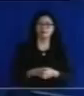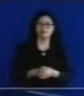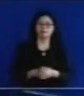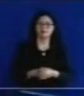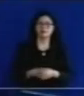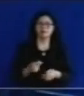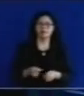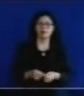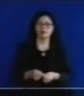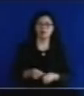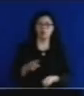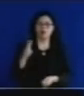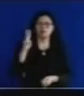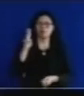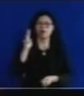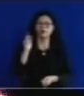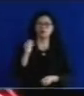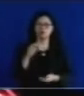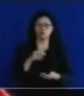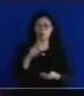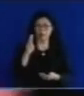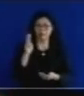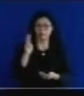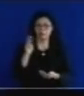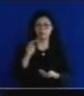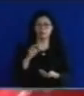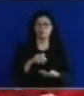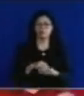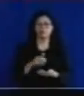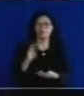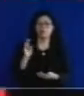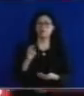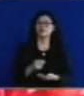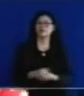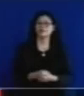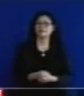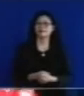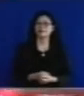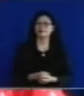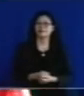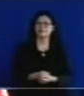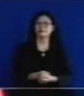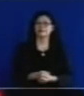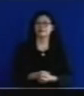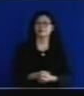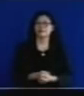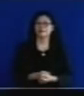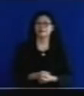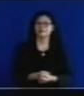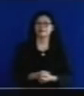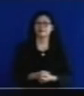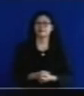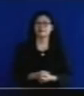40.000. Waktu 2007, waktu itu mohon maaf, Pak Suswono jadi menteri, bawang harganya 3.000. Kami merasakan sebagai